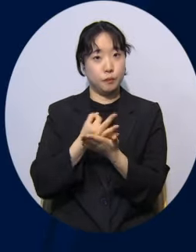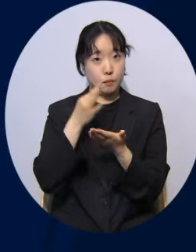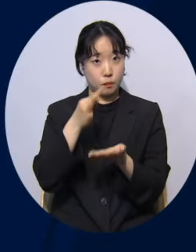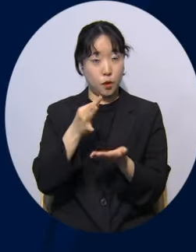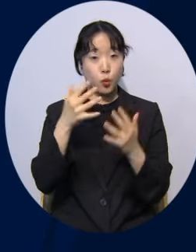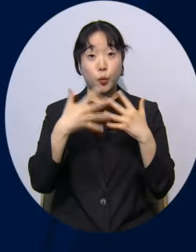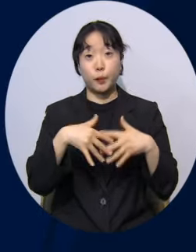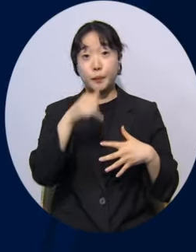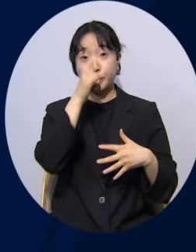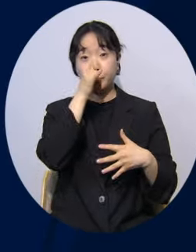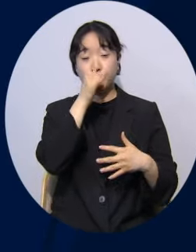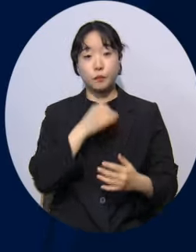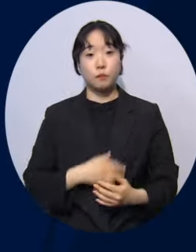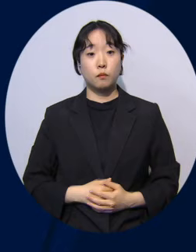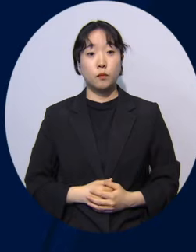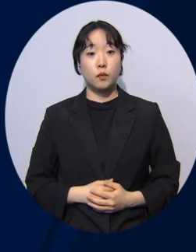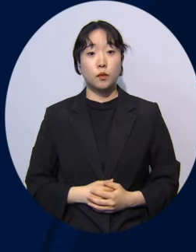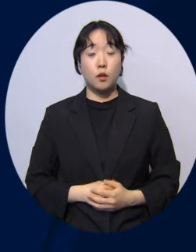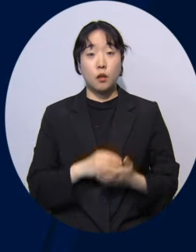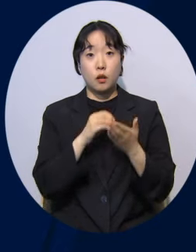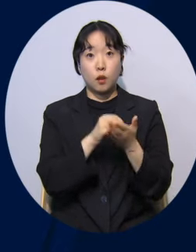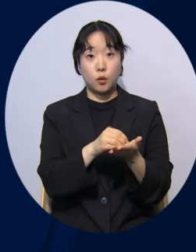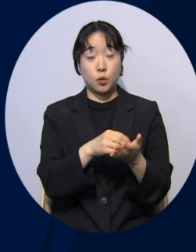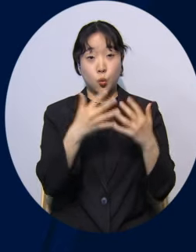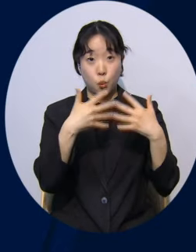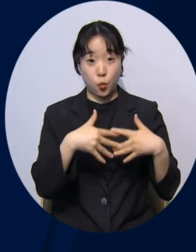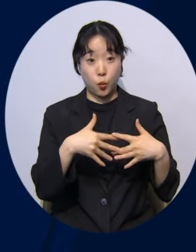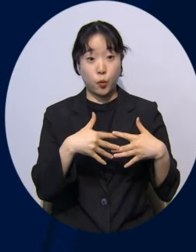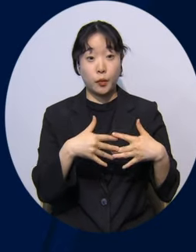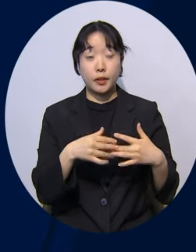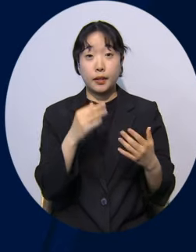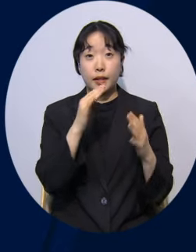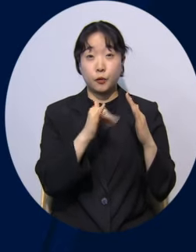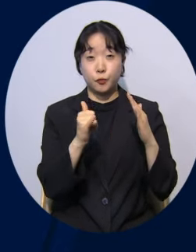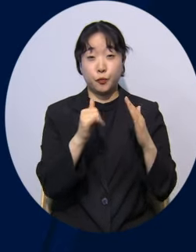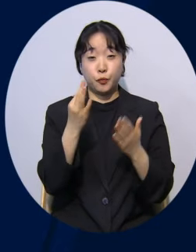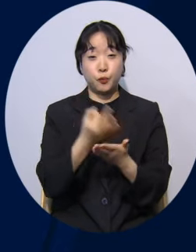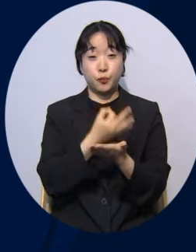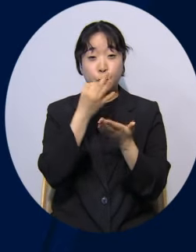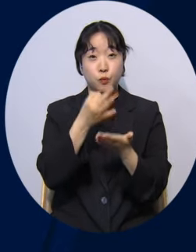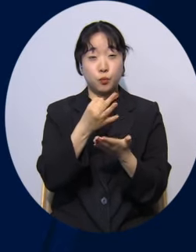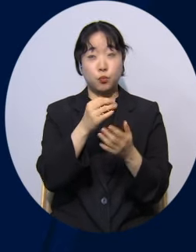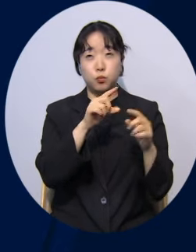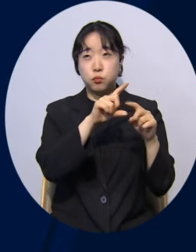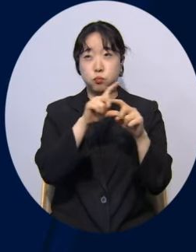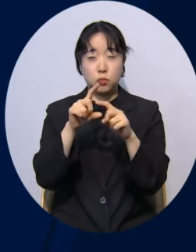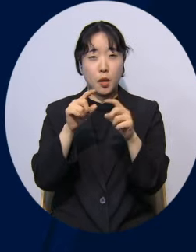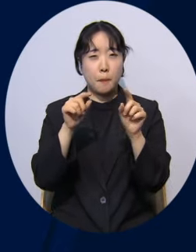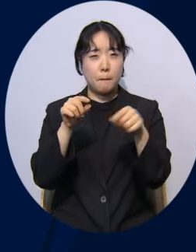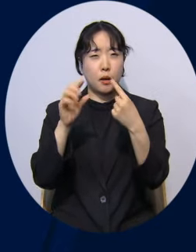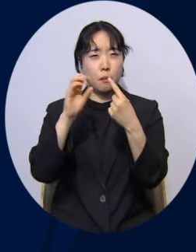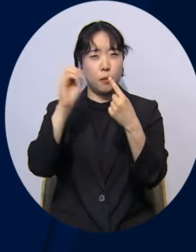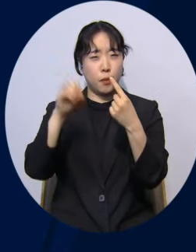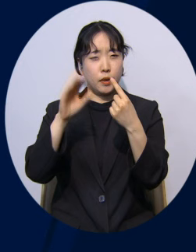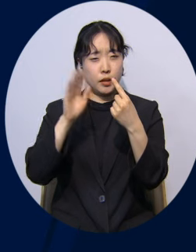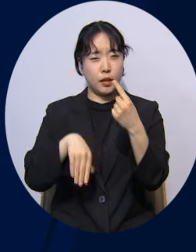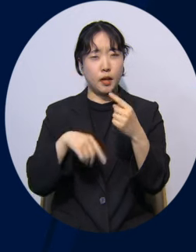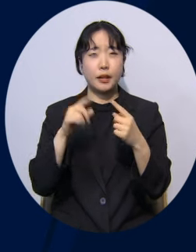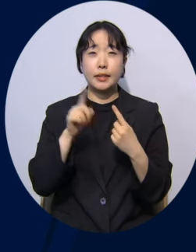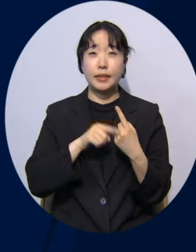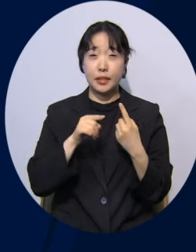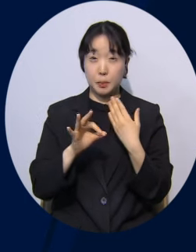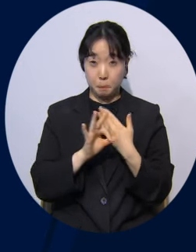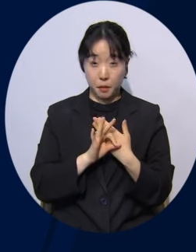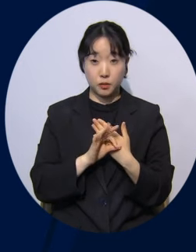소득의 상한선은 기준 중위소득 100% 이하로 1인 가구 기준 약 223만 원 이하입니다.